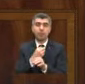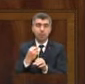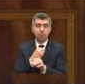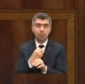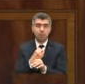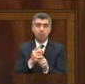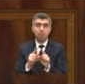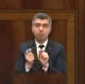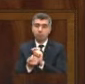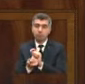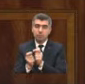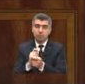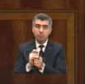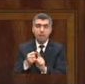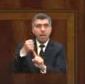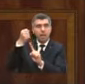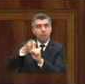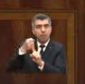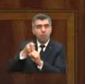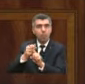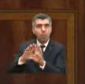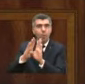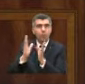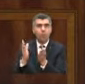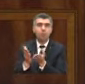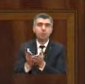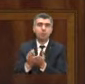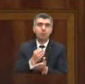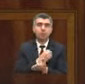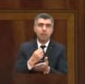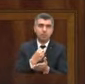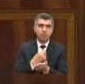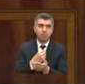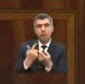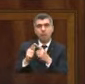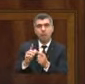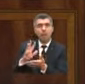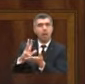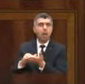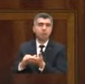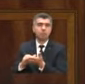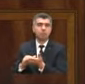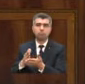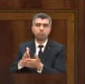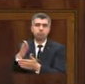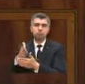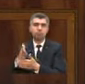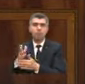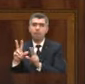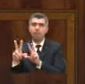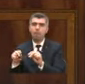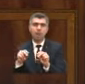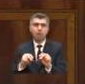الاهتمام بضرورة إصلاح أعطاب المنظومة الصحية إلى مجرد بطاقة عمليا بحال هذيك